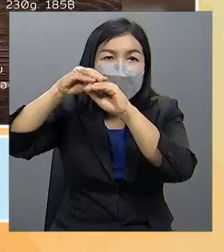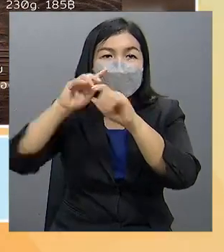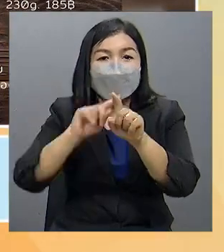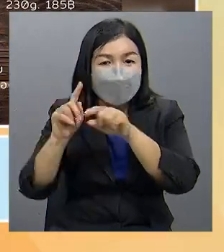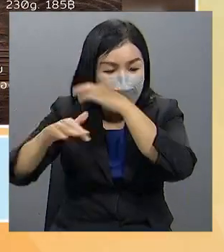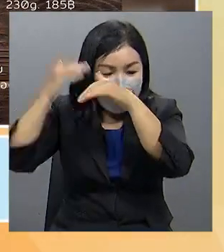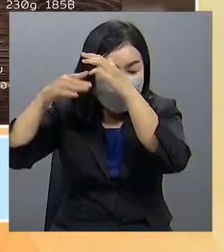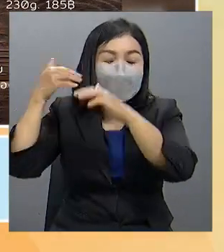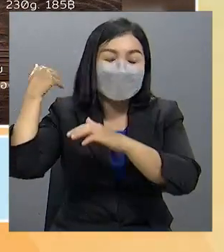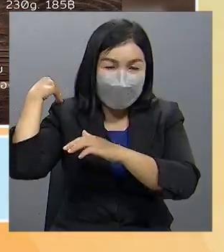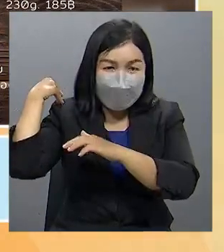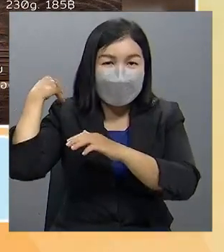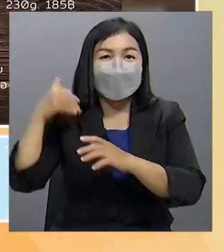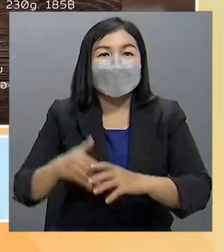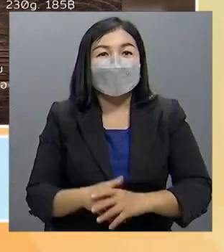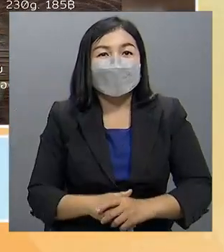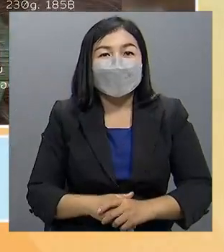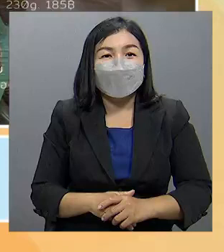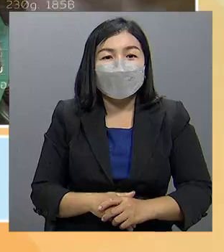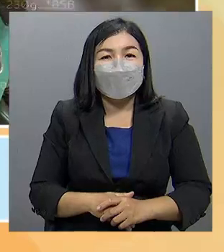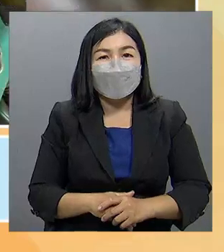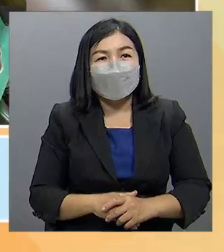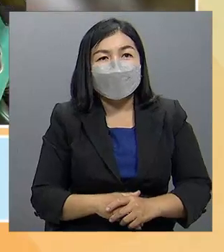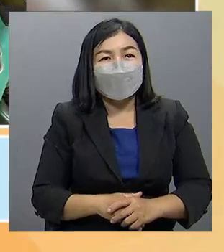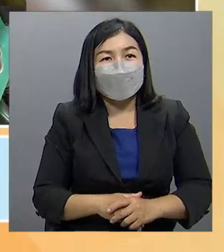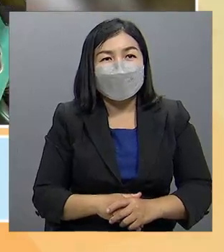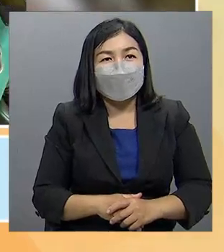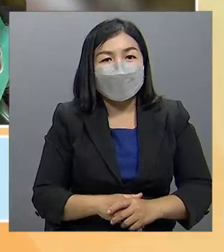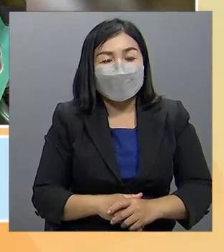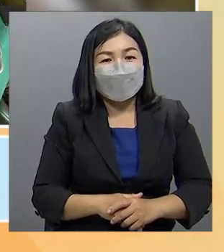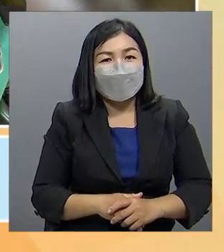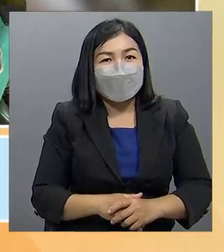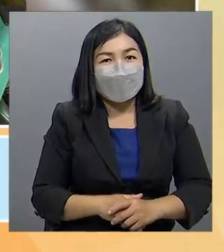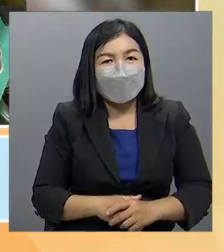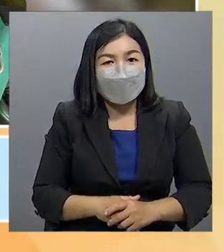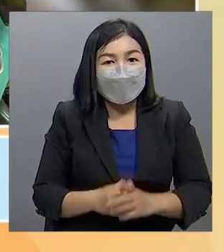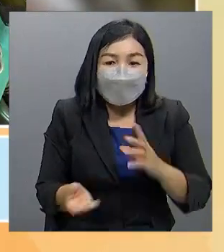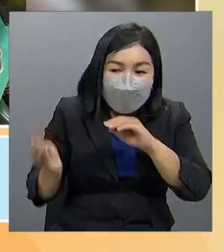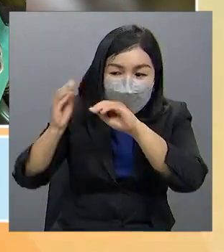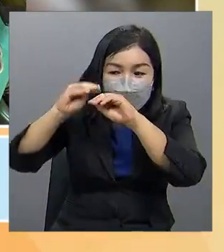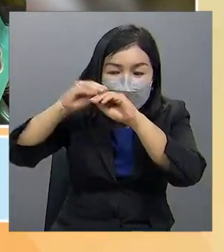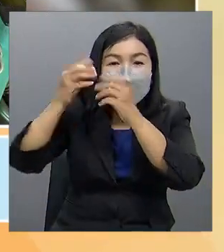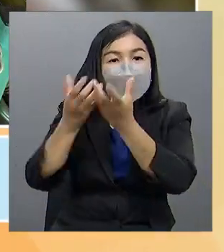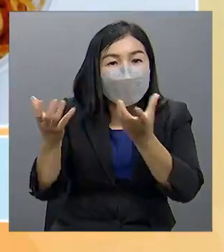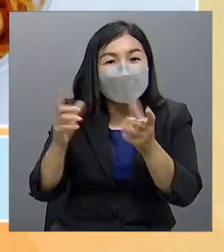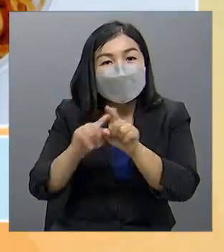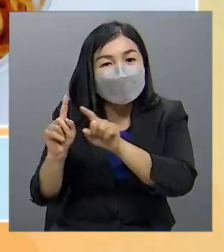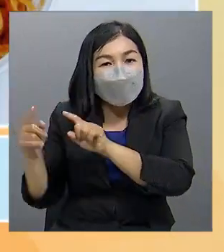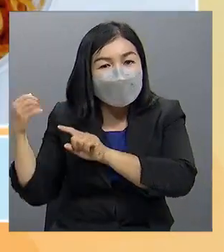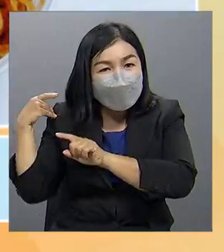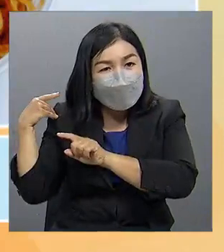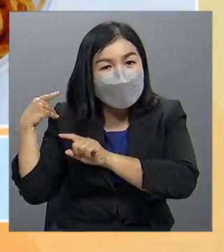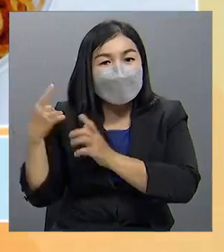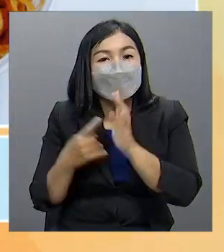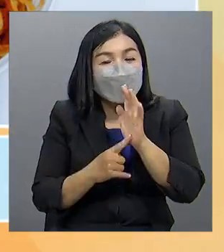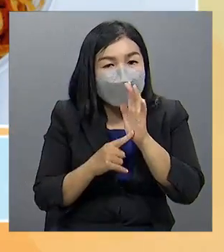ครับโอเค ก็เติมแบบสารอาหารต่างๆเข้าไปก็เช่นแบบสาร